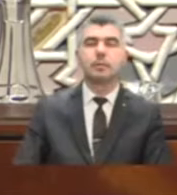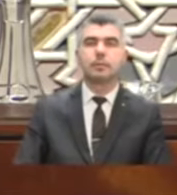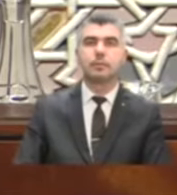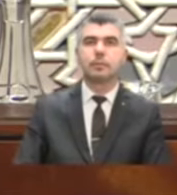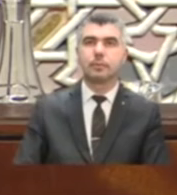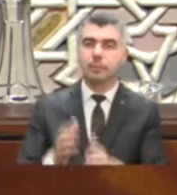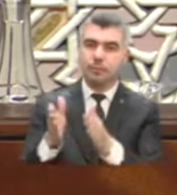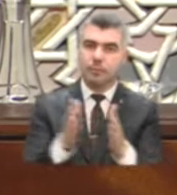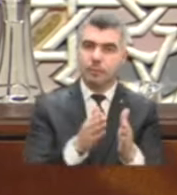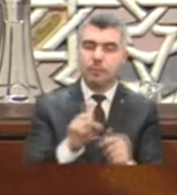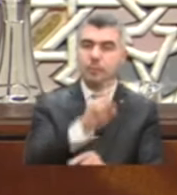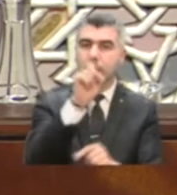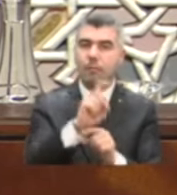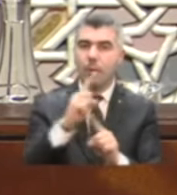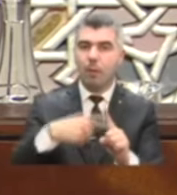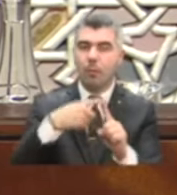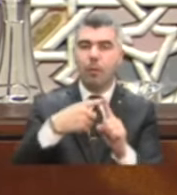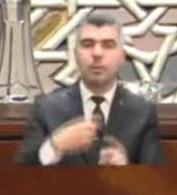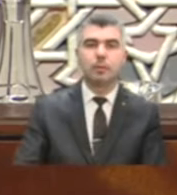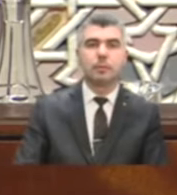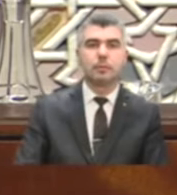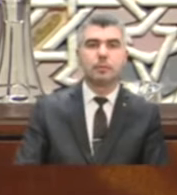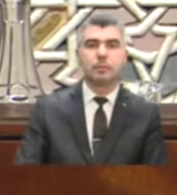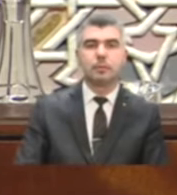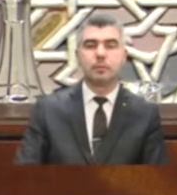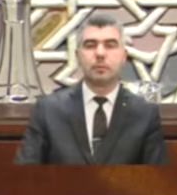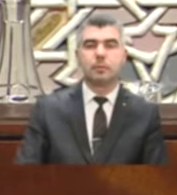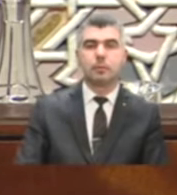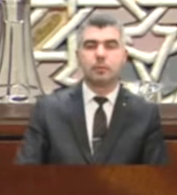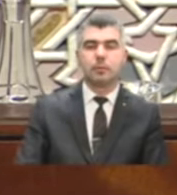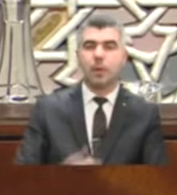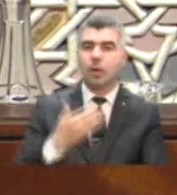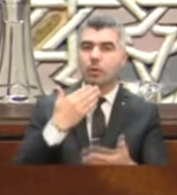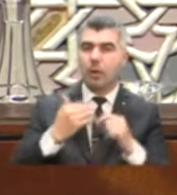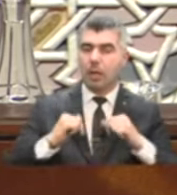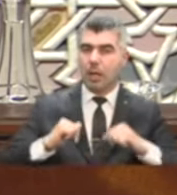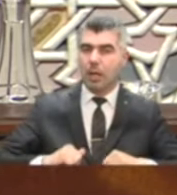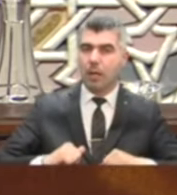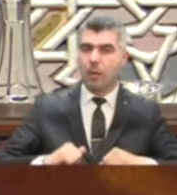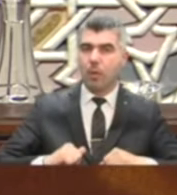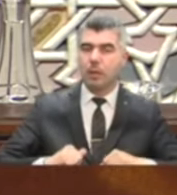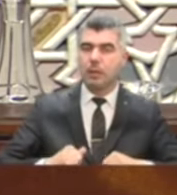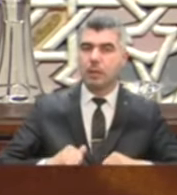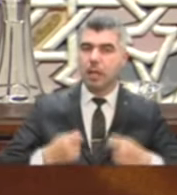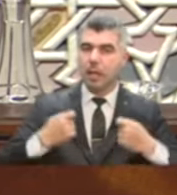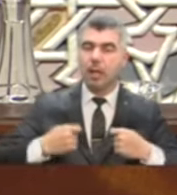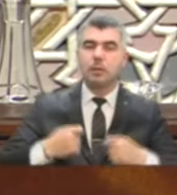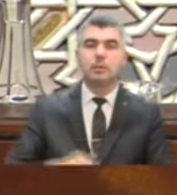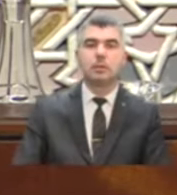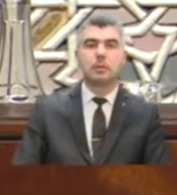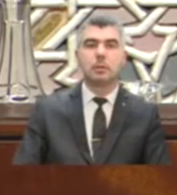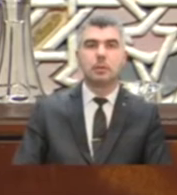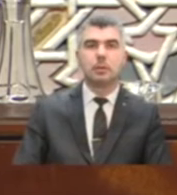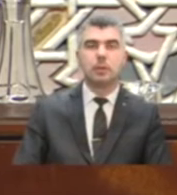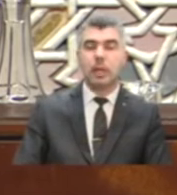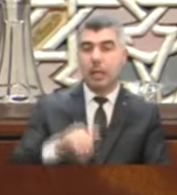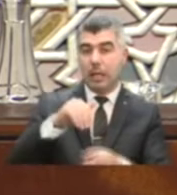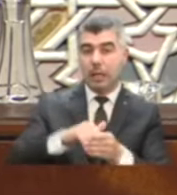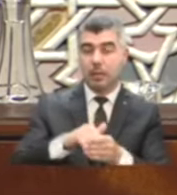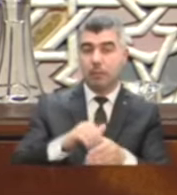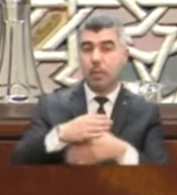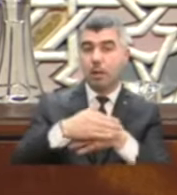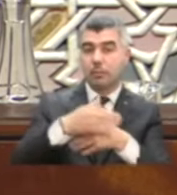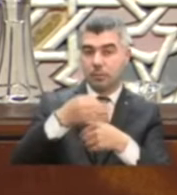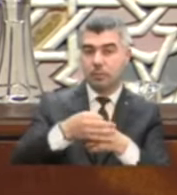الوزير. تعقيب السيدة النائبة المحترمة. شكرا سيد الرئيس. سيد الوزير المحترم، نحن في فريق تجمع